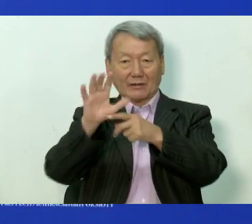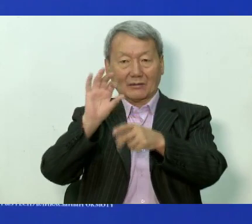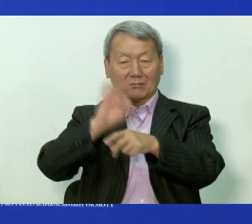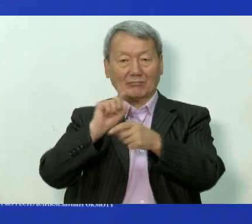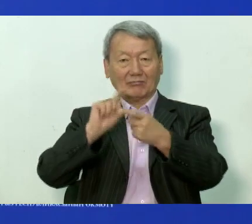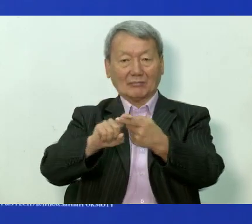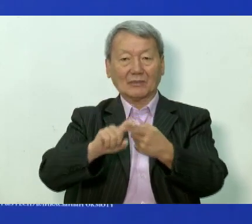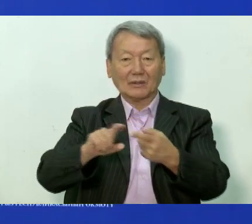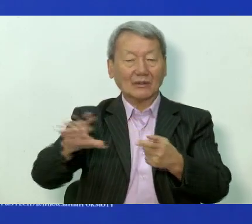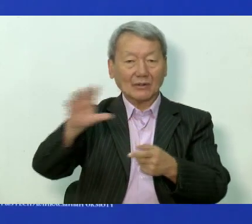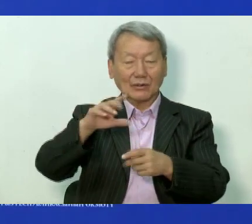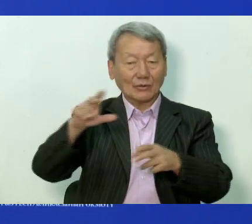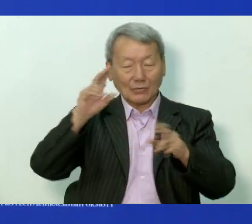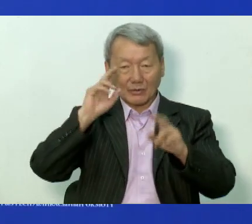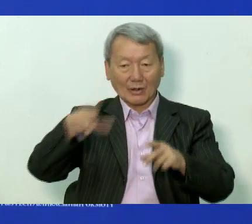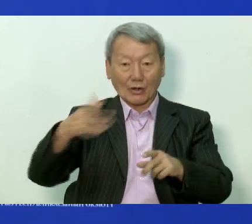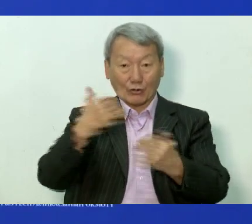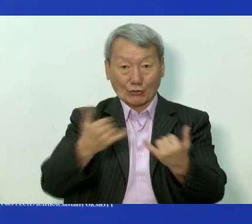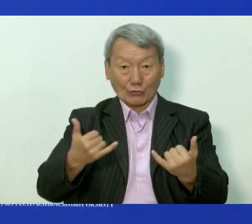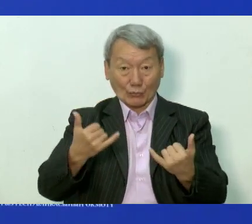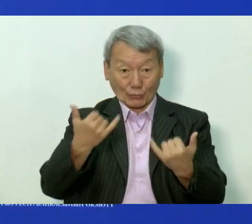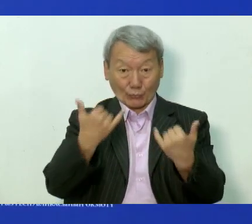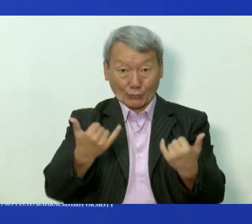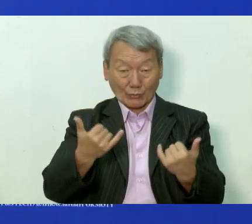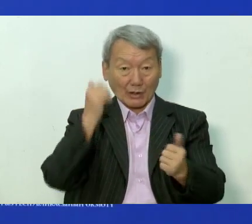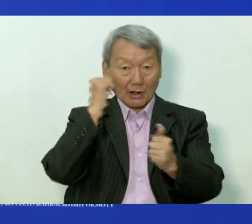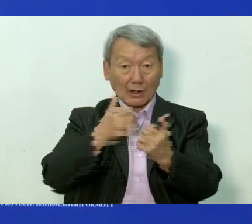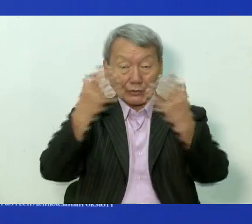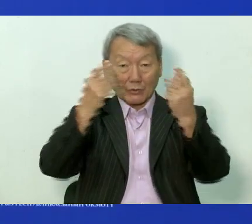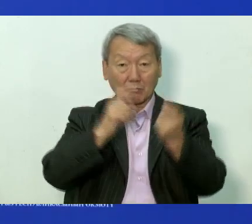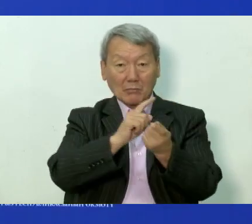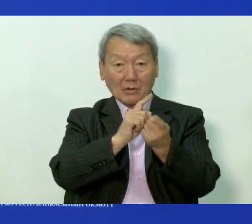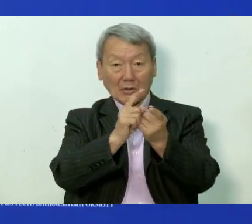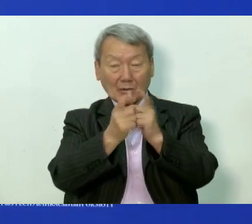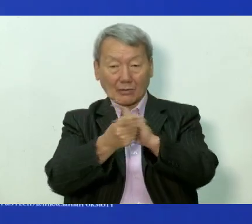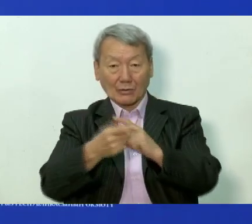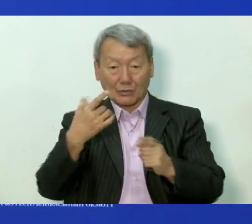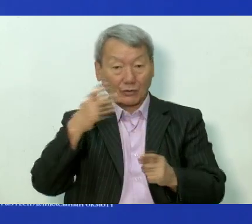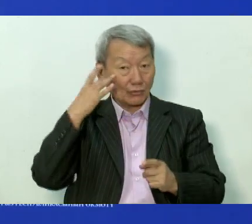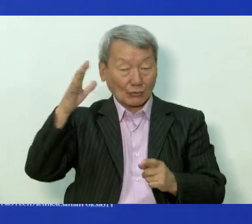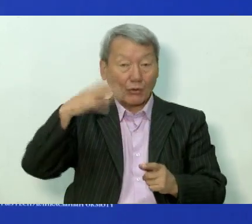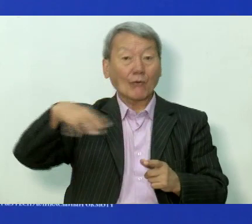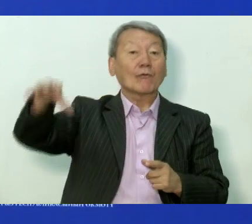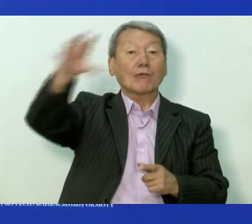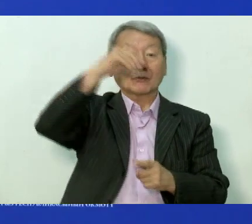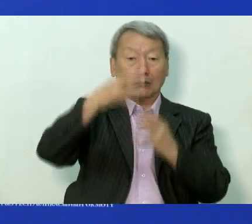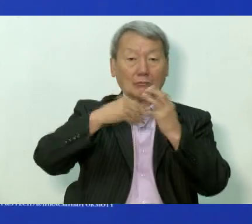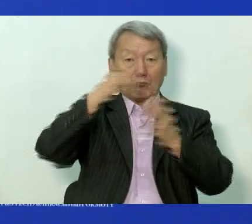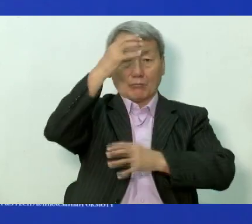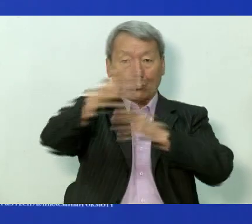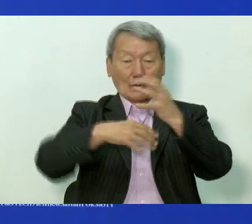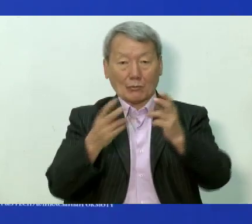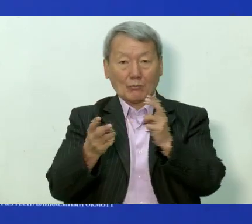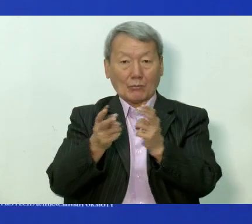Сейчас эпицитуация с каждым меняется не только в Кыргызстане, но и во всем мире